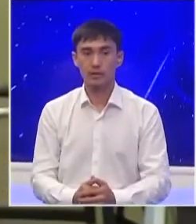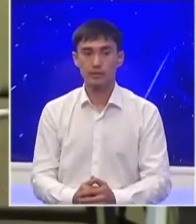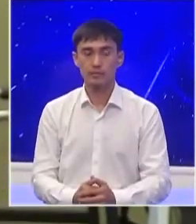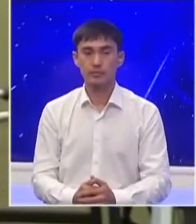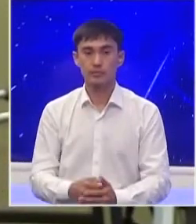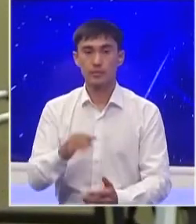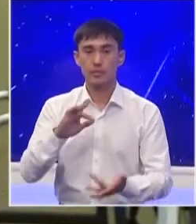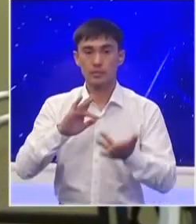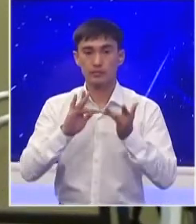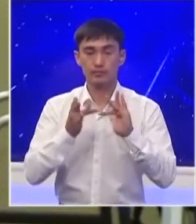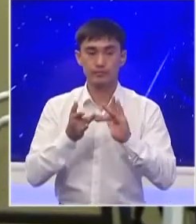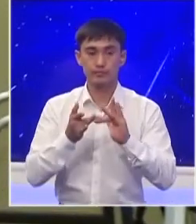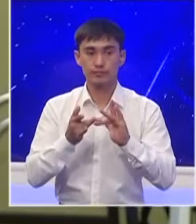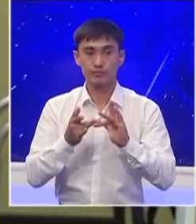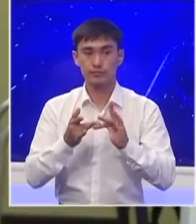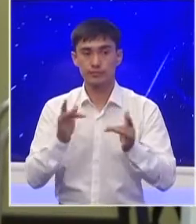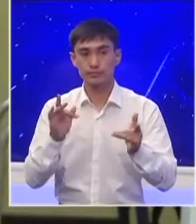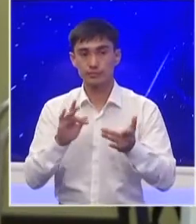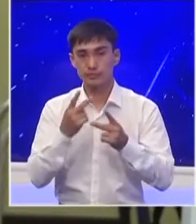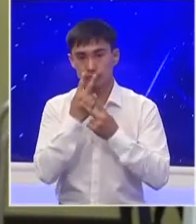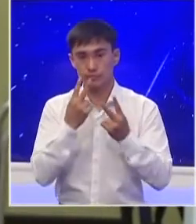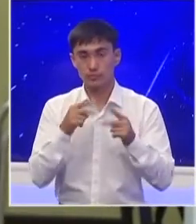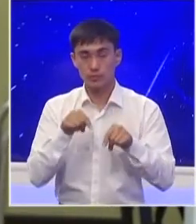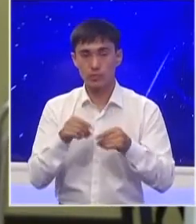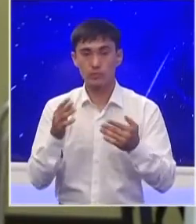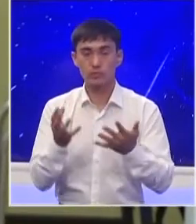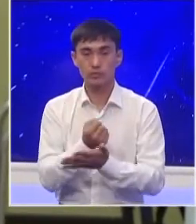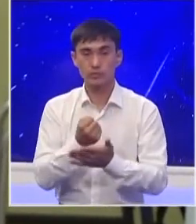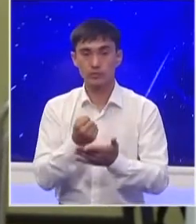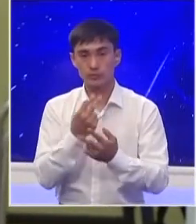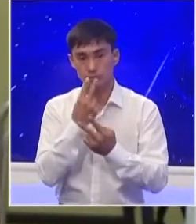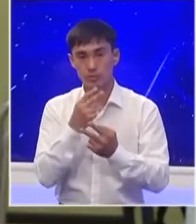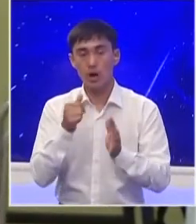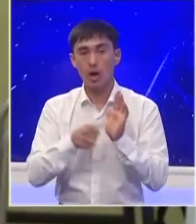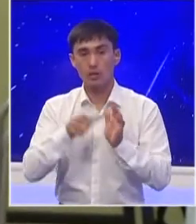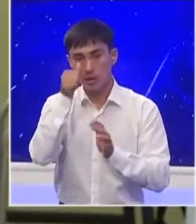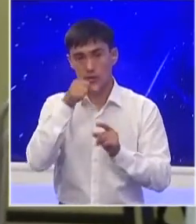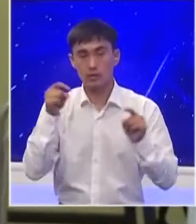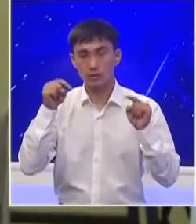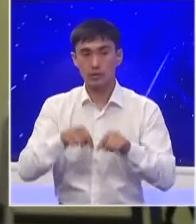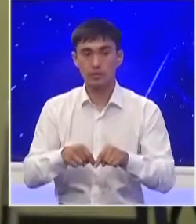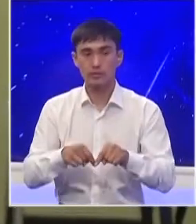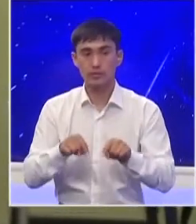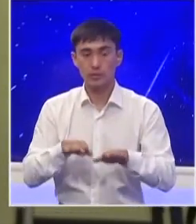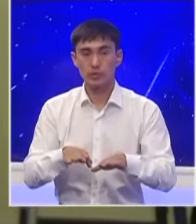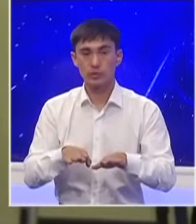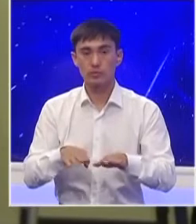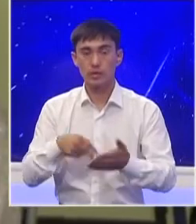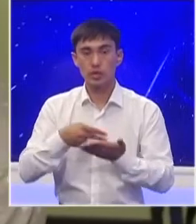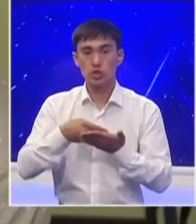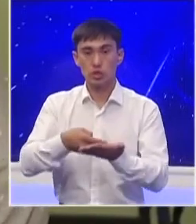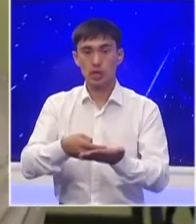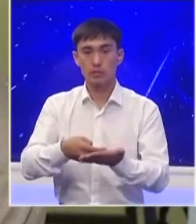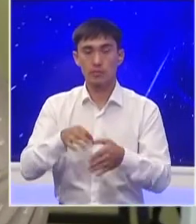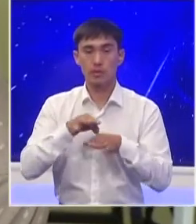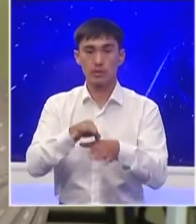социальный сеть дейді ғой, Инстаграмнан ашып қарадым, осы жерді көрдім. 6 айдан кейін осы жерге келдім. Негізі осы жерге мен жатып келдім.